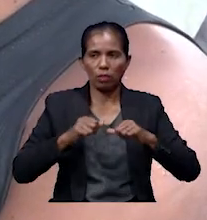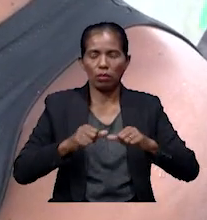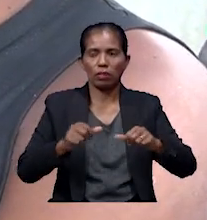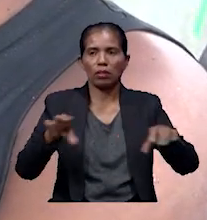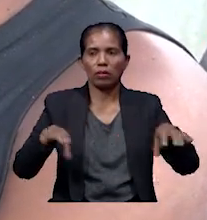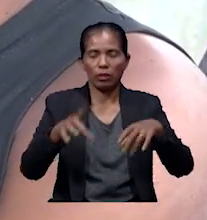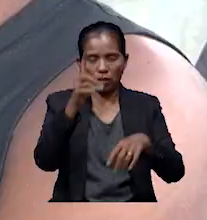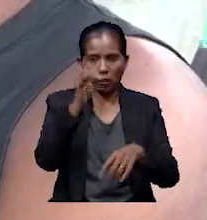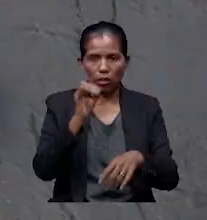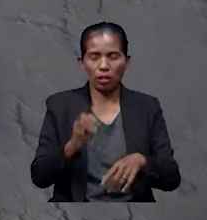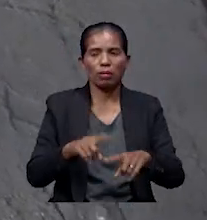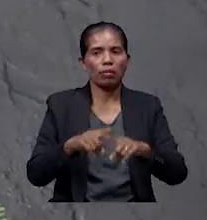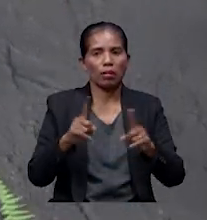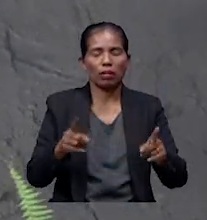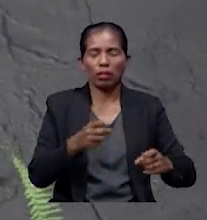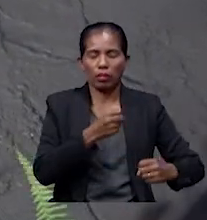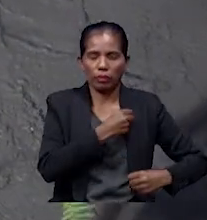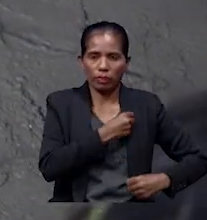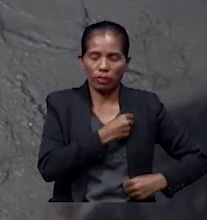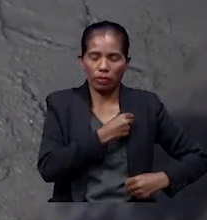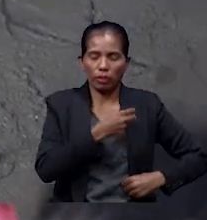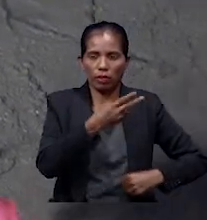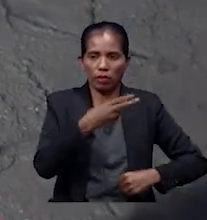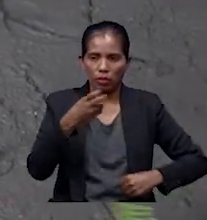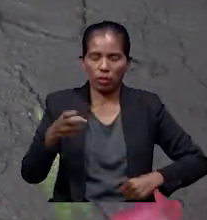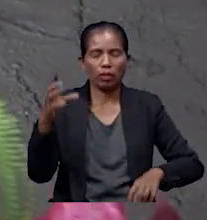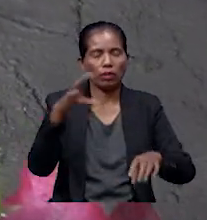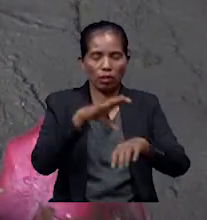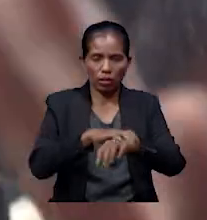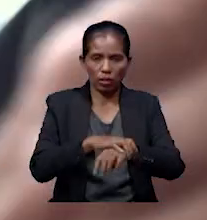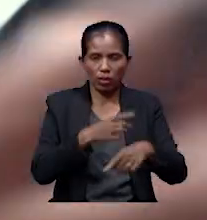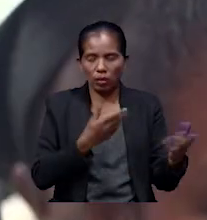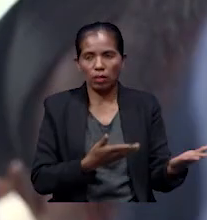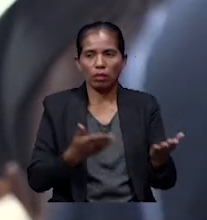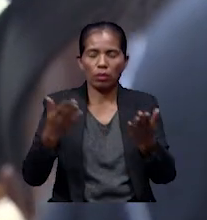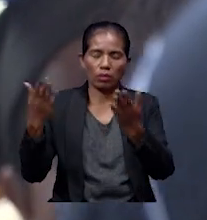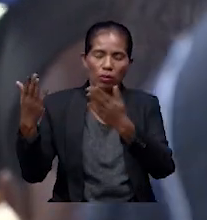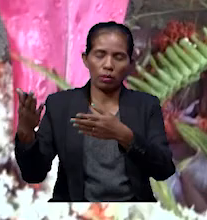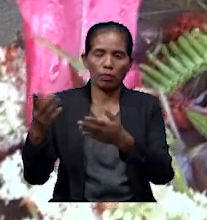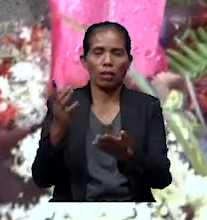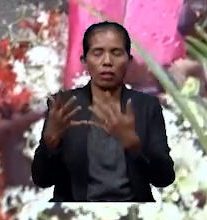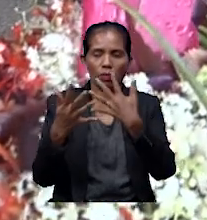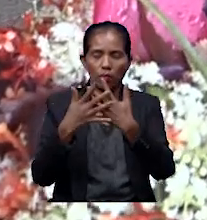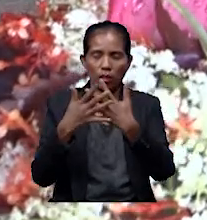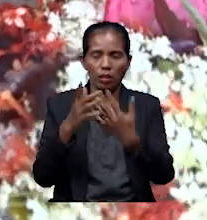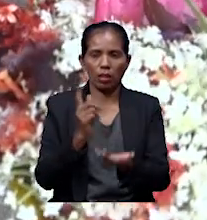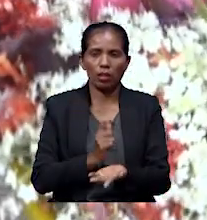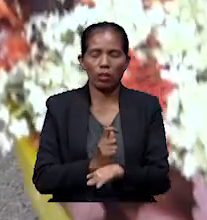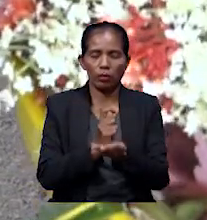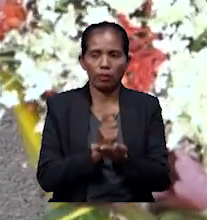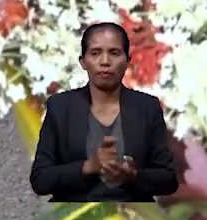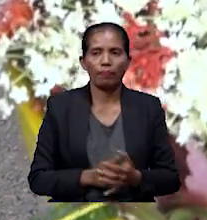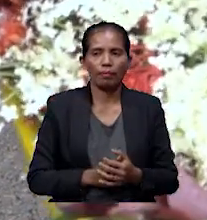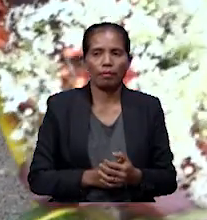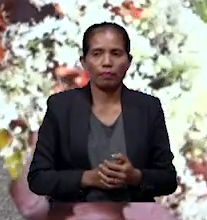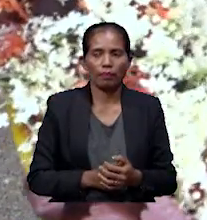servisu iha dili, maibe militar Indonesia sira kair tan sodozu hodi destera ba ata urum. Iha akontesimento